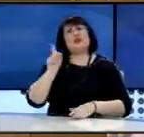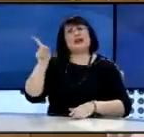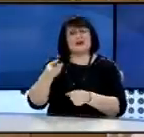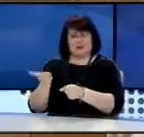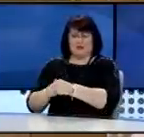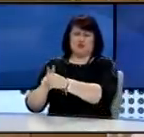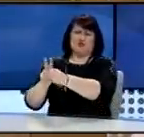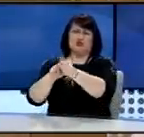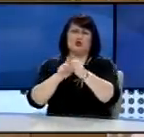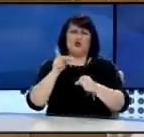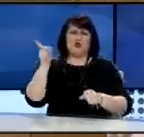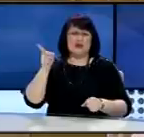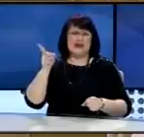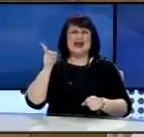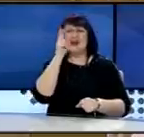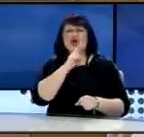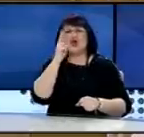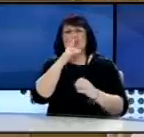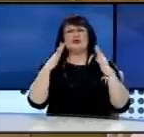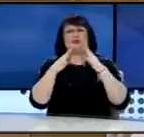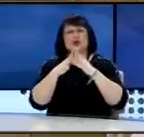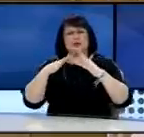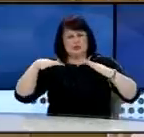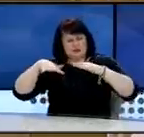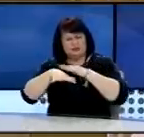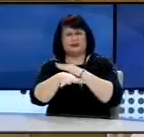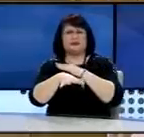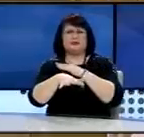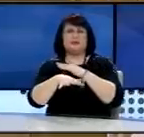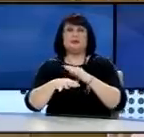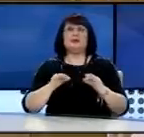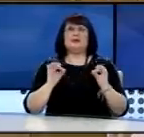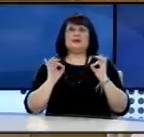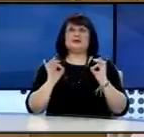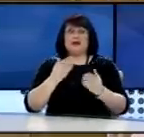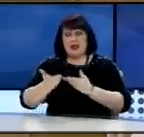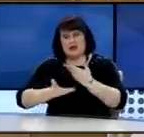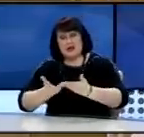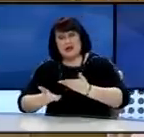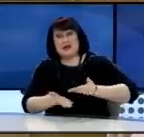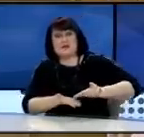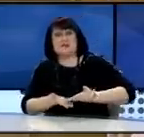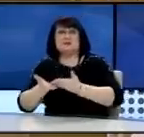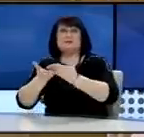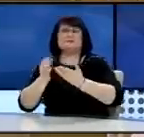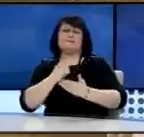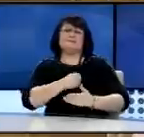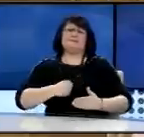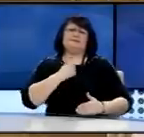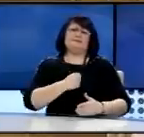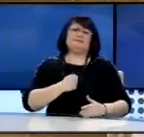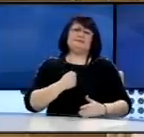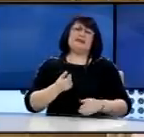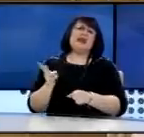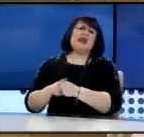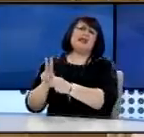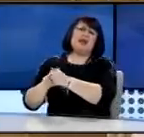που σκοτώθηκαν κατά τη ρωσική εισβολή και βεβαίως την αλληλεγγύη, τη συμπαράσταση, τη θλίψη για κάθε